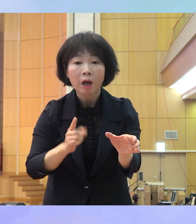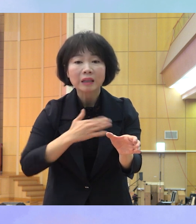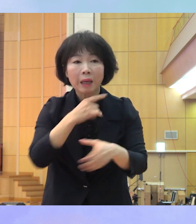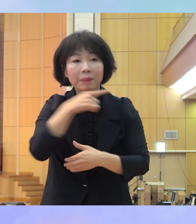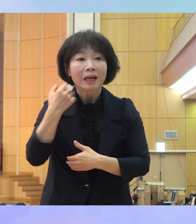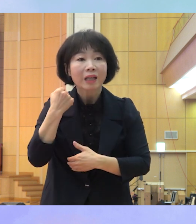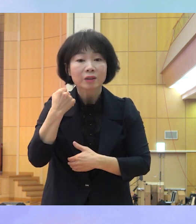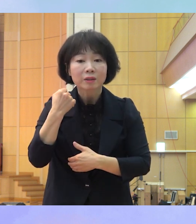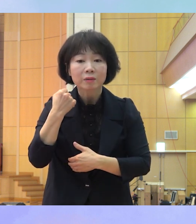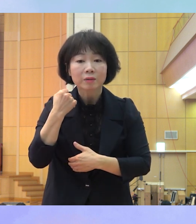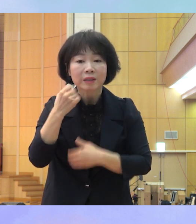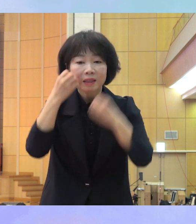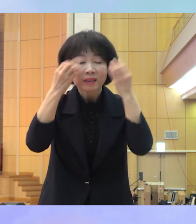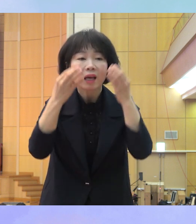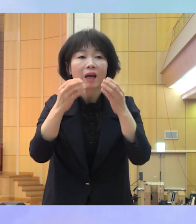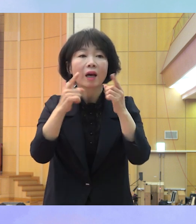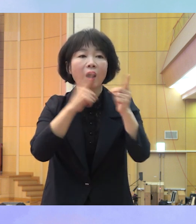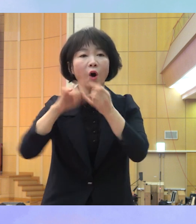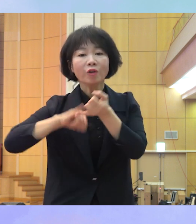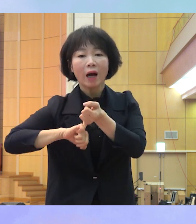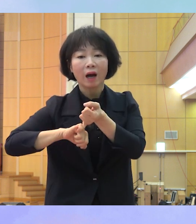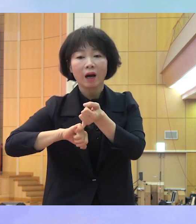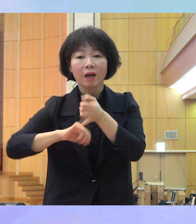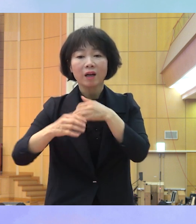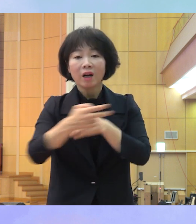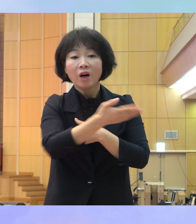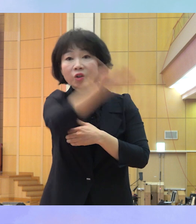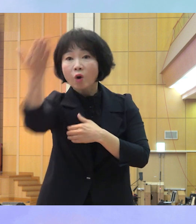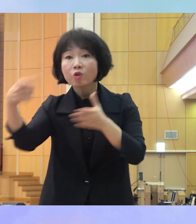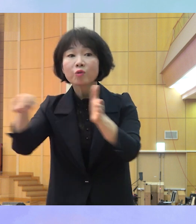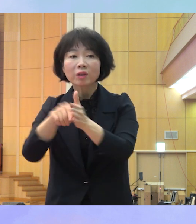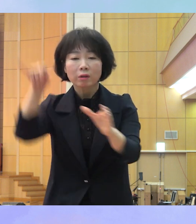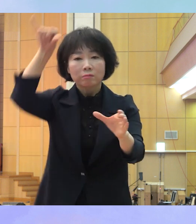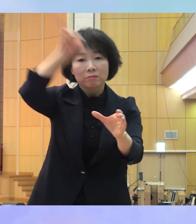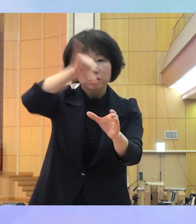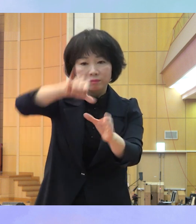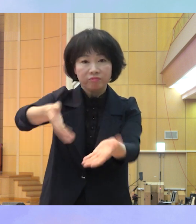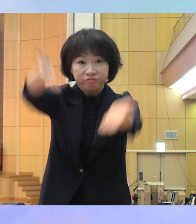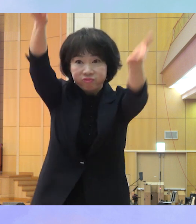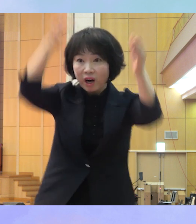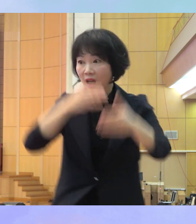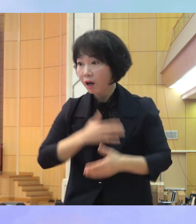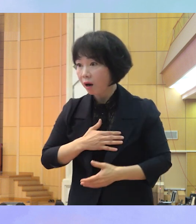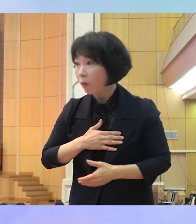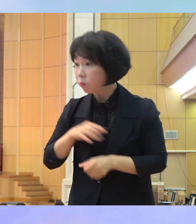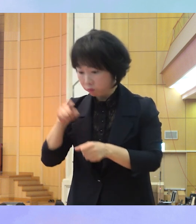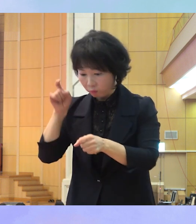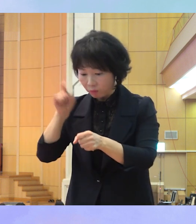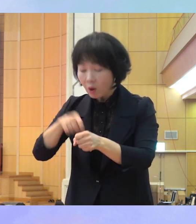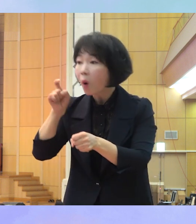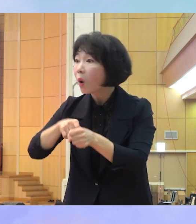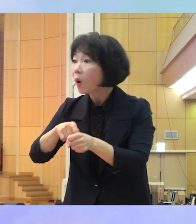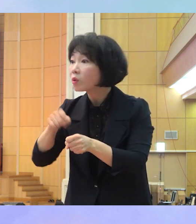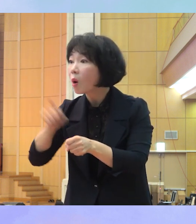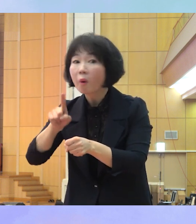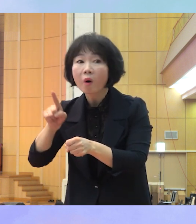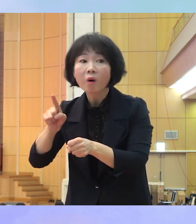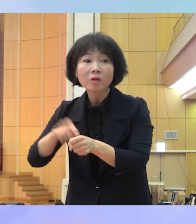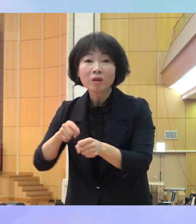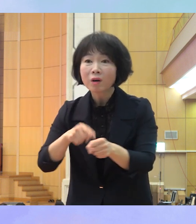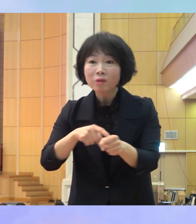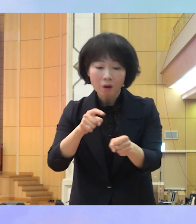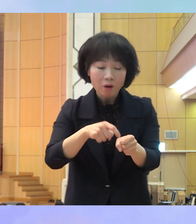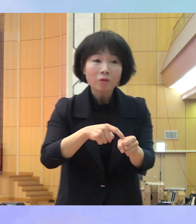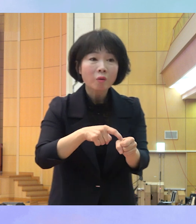위하여 붓는 것이라. 그래서 떡을 떼어 주시면서 이건 내 살이로다, 이건 내